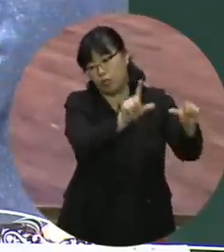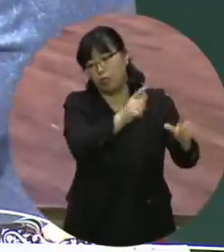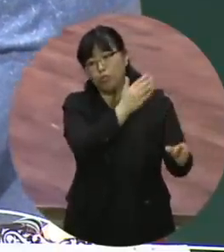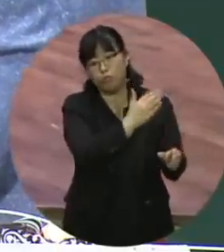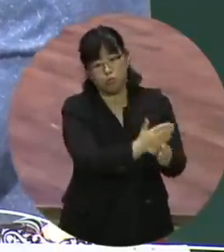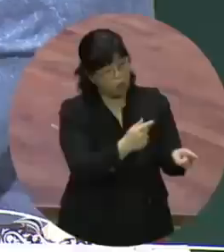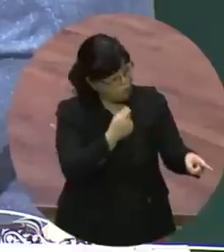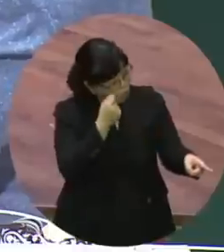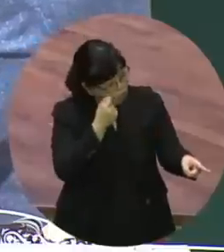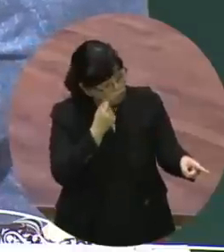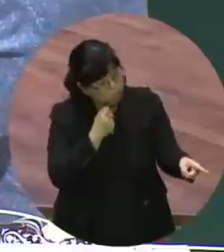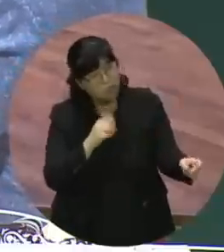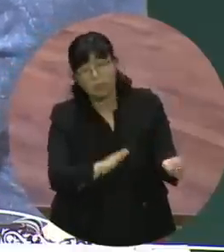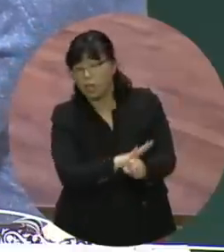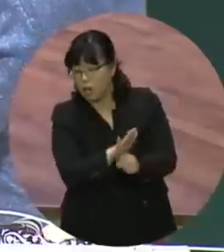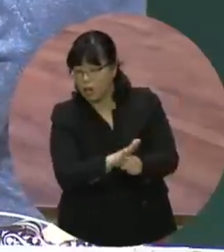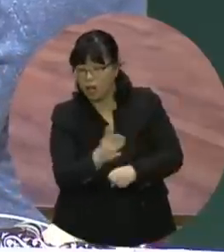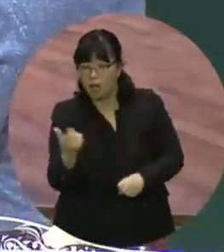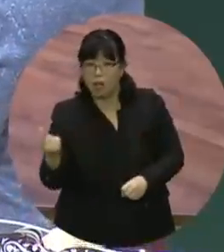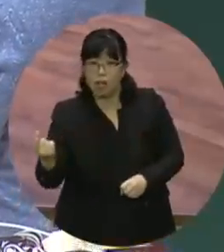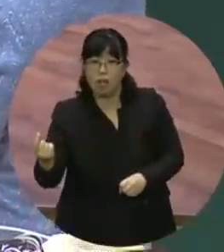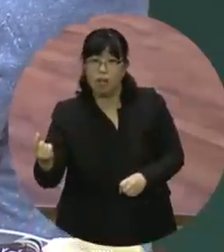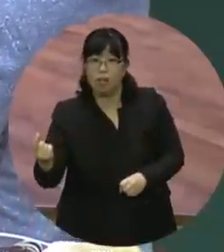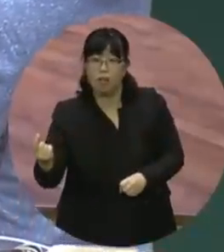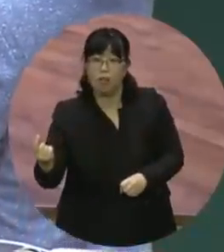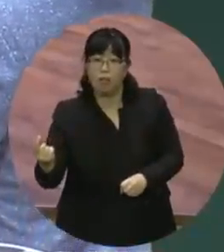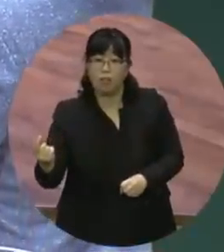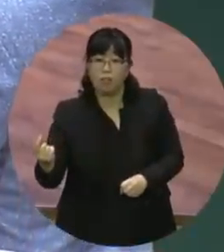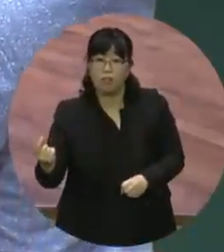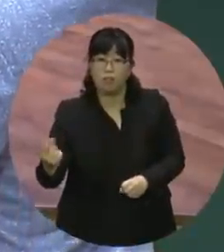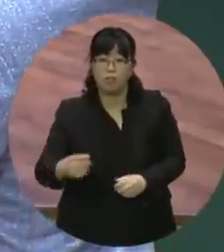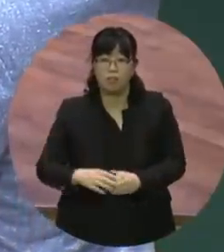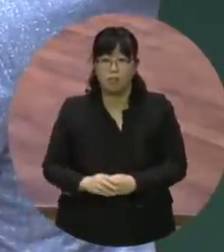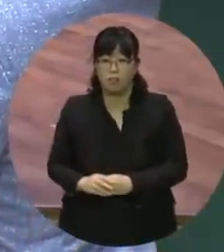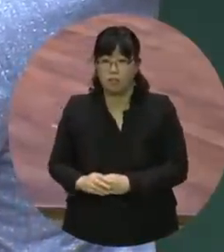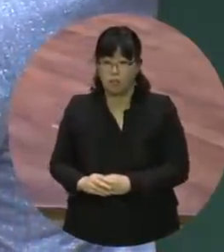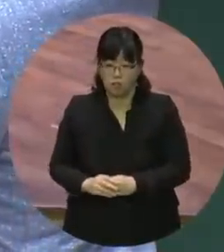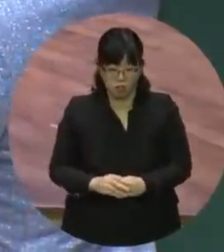영적 뭡니까? 영적 휴면 상태.